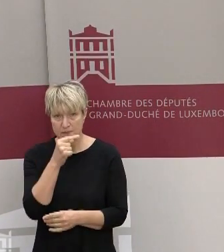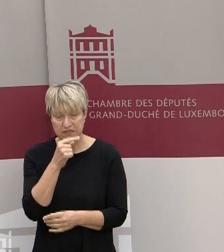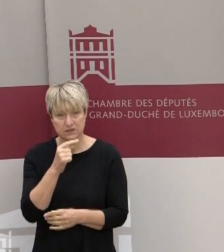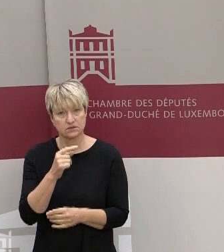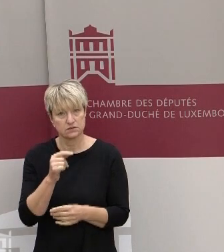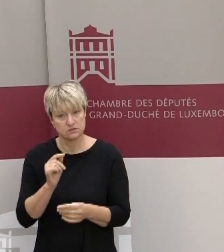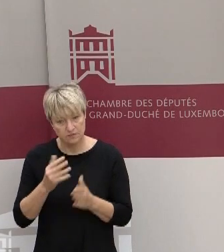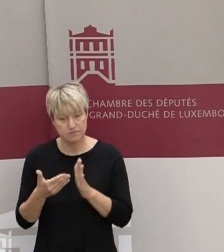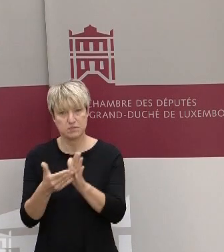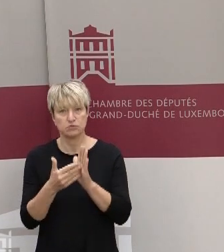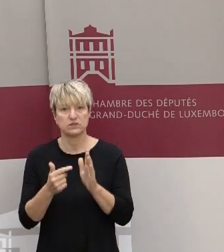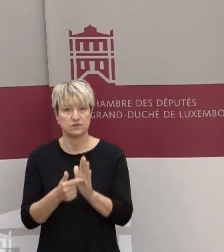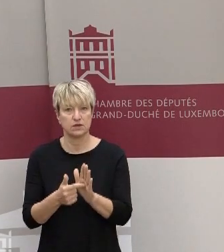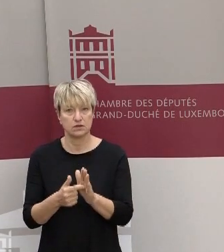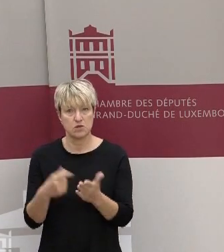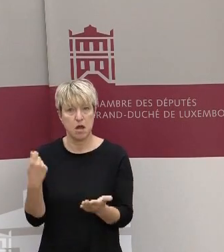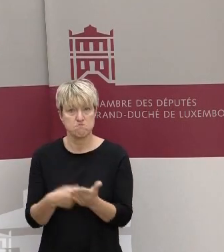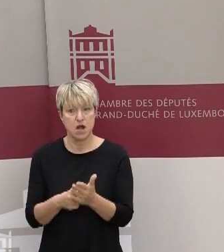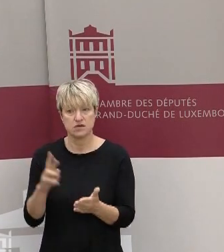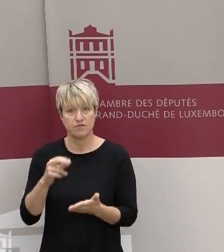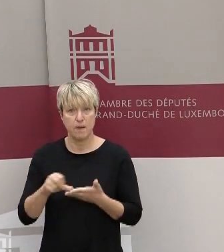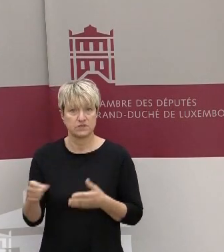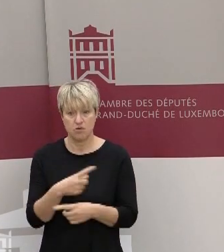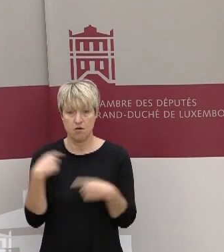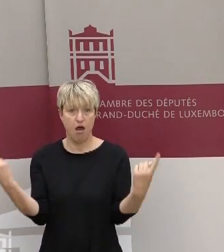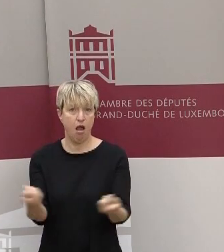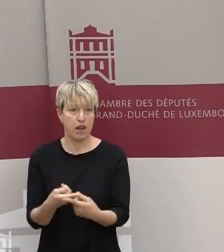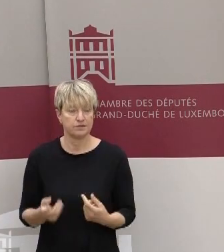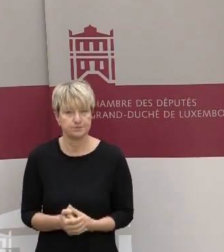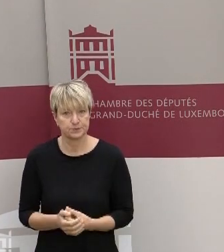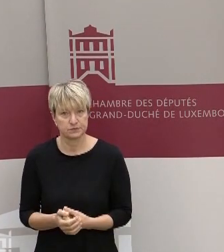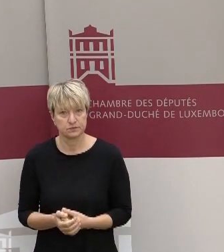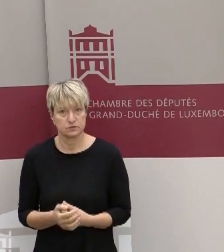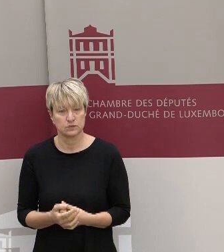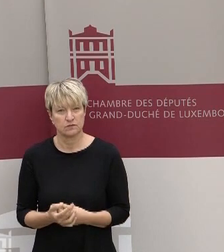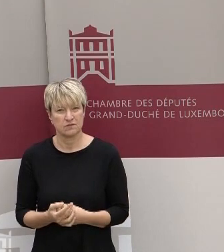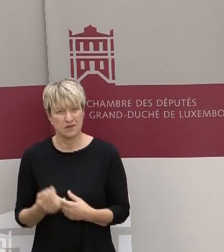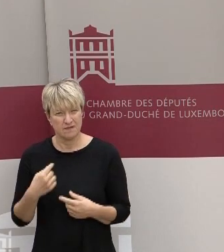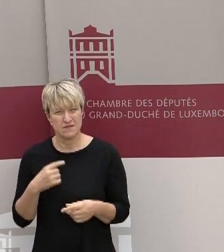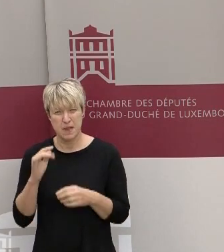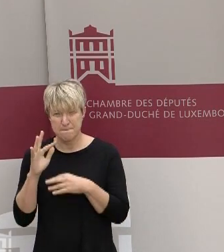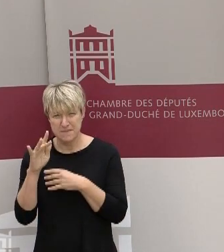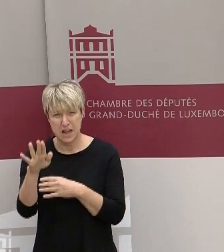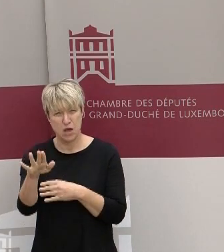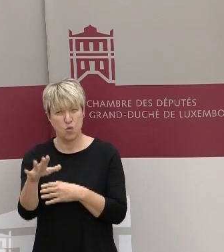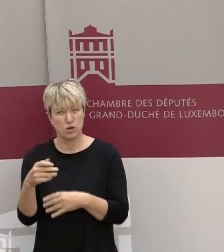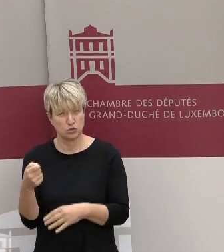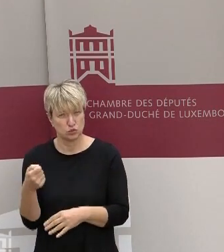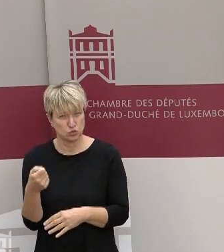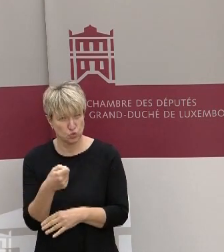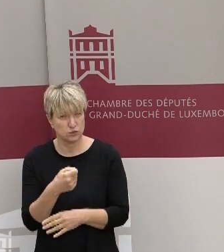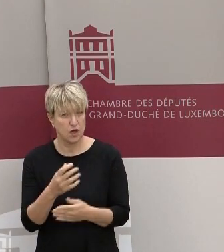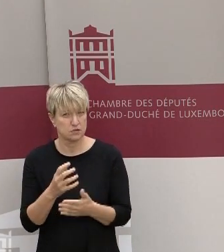den bezahlen wir alle. Weil dadurch, dass wir Millionen und Zusatzkosten, wenn es Gas am Masut tun, können